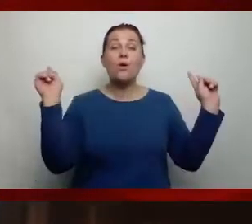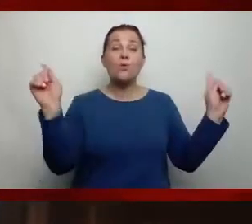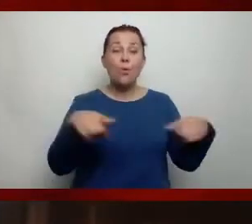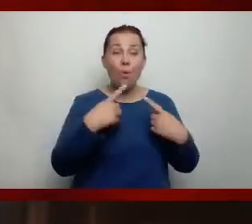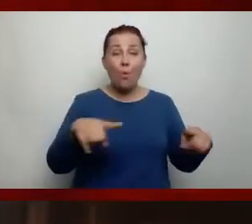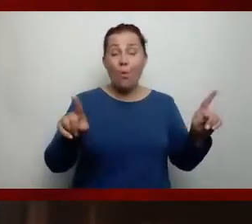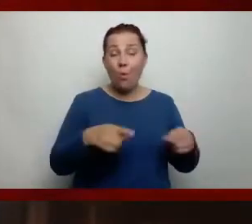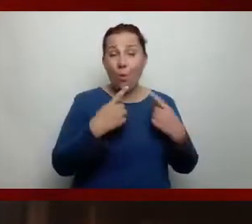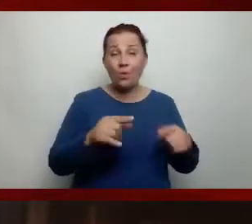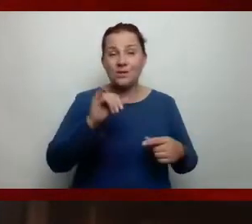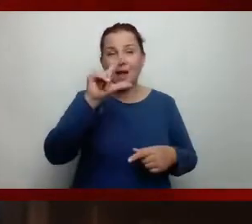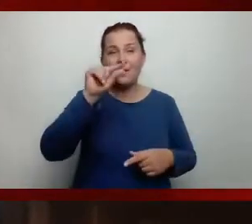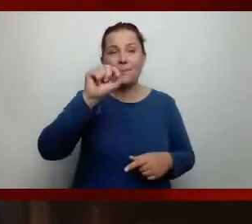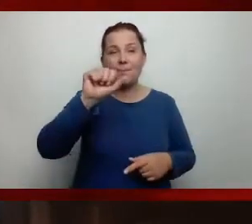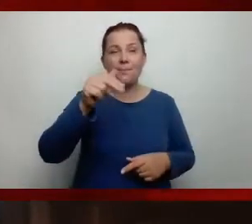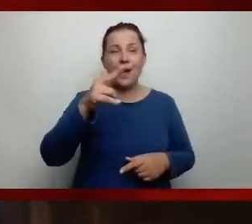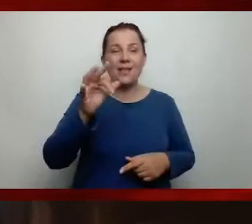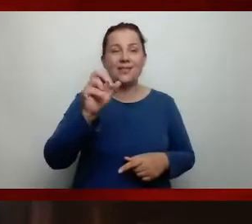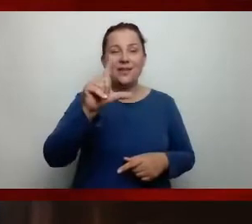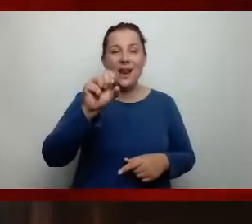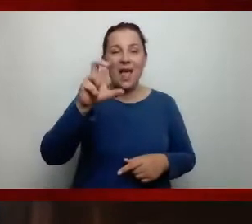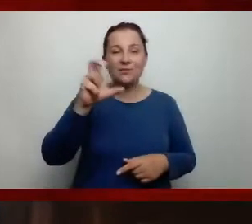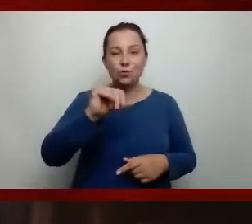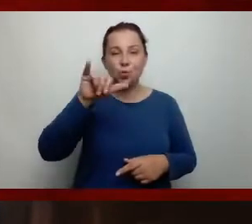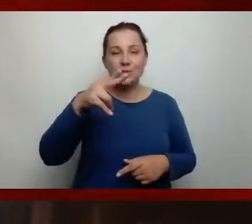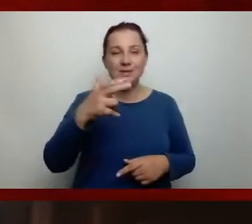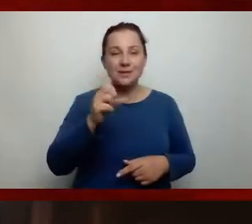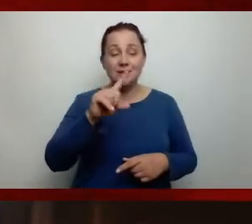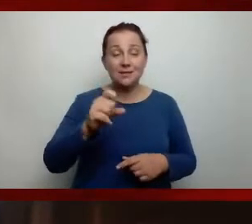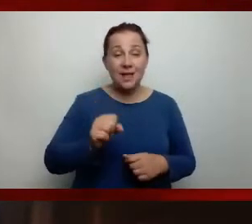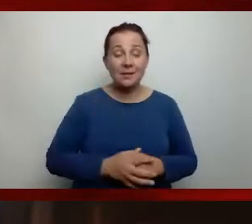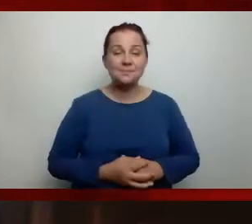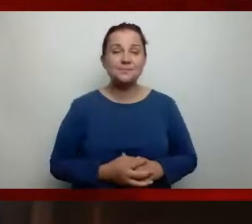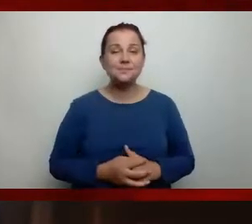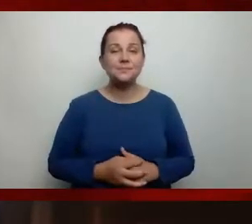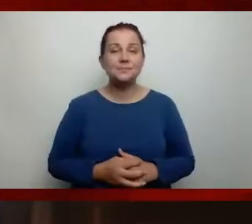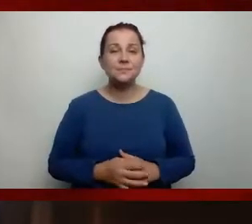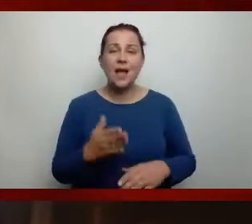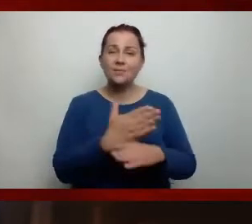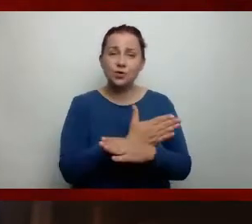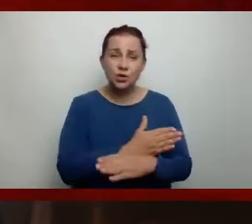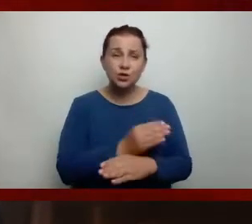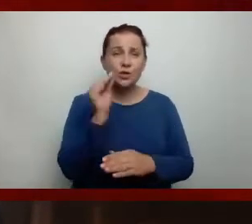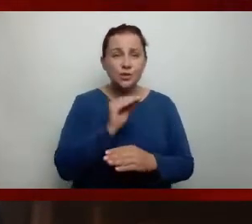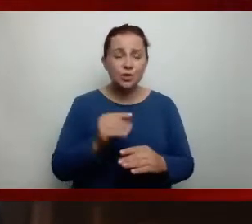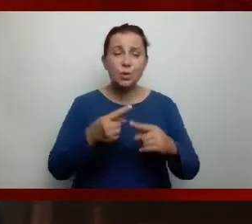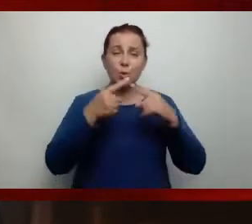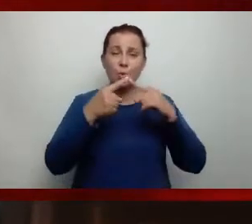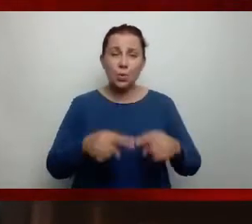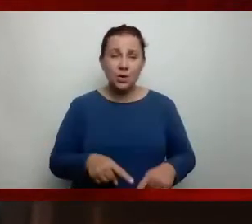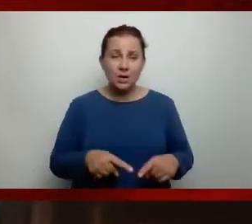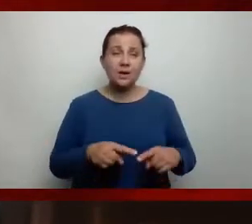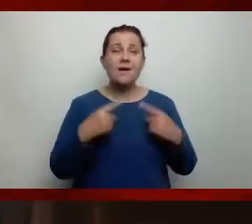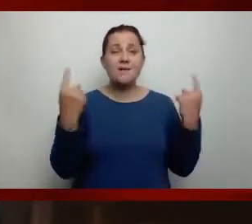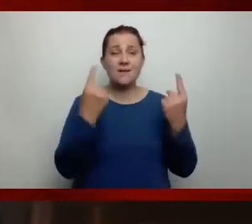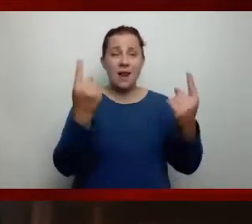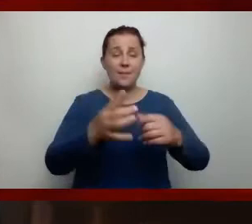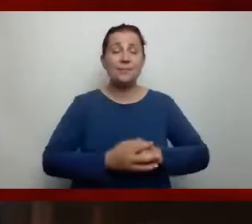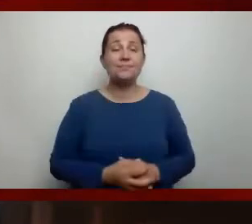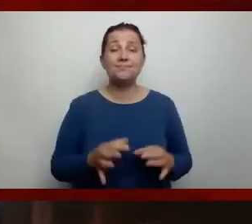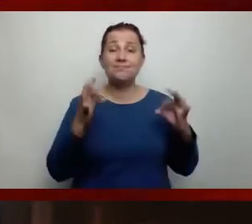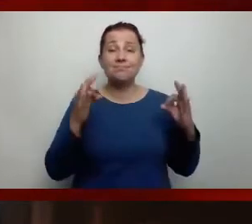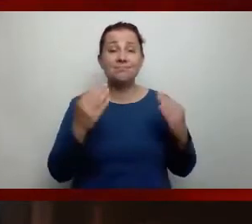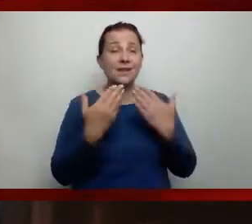Panfilewicz, króciutki recital Justyny Panfilewicz, poprzedzony jeszcze krótszą, znacznie krótszą reklamą. Tymczasem